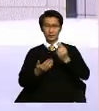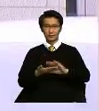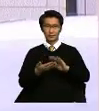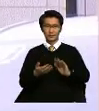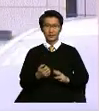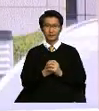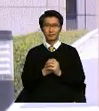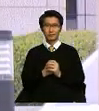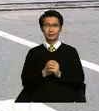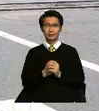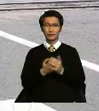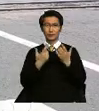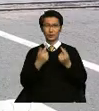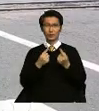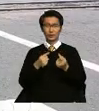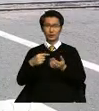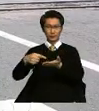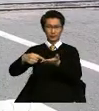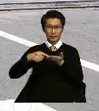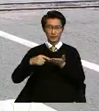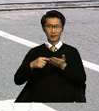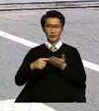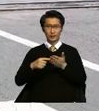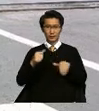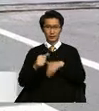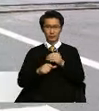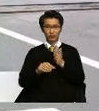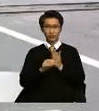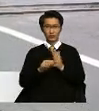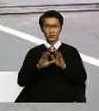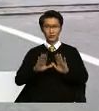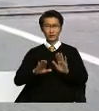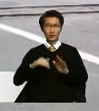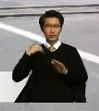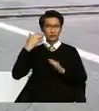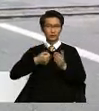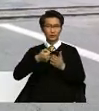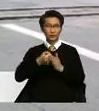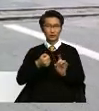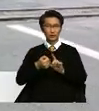내렸습니다. 동일한 민원을 또다시 받아든 시가 이번에는